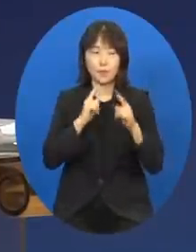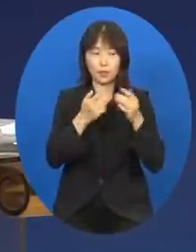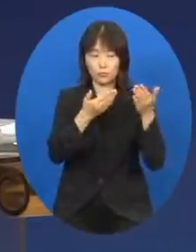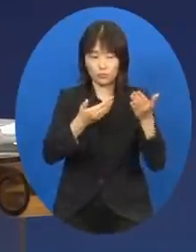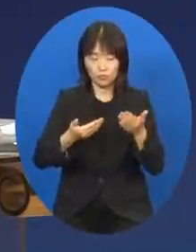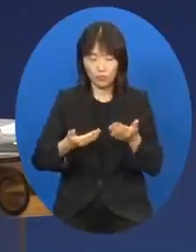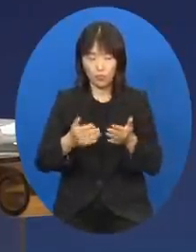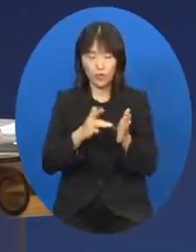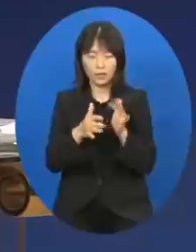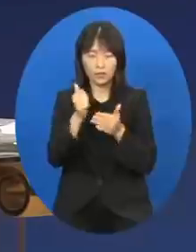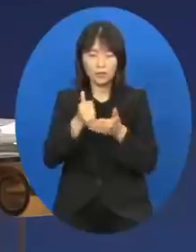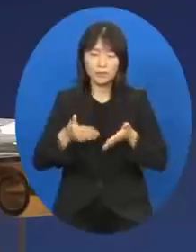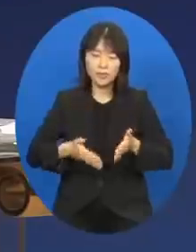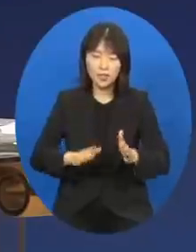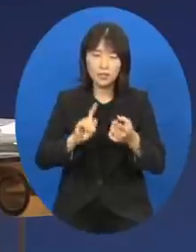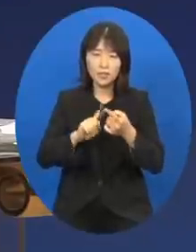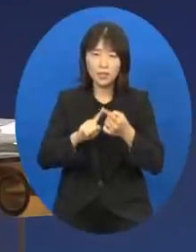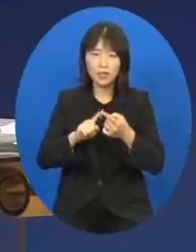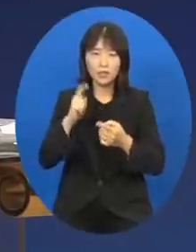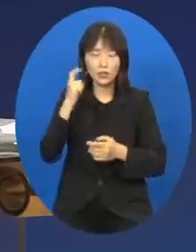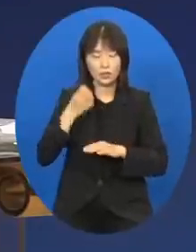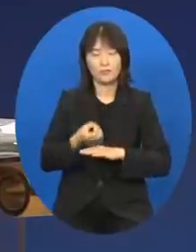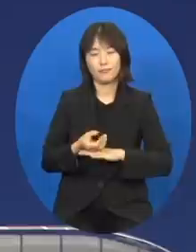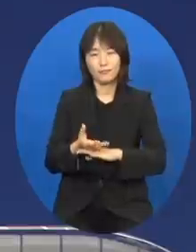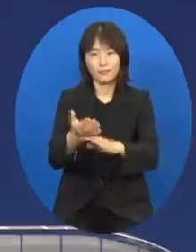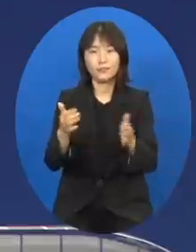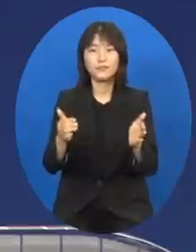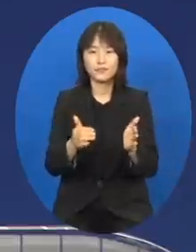말씀하시면서 예수님의 탄생 소식을 전하게 됩니다.